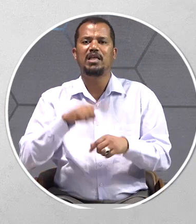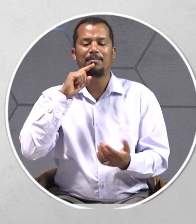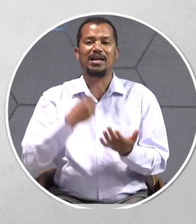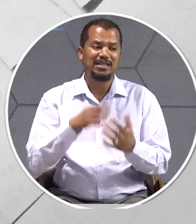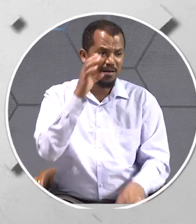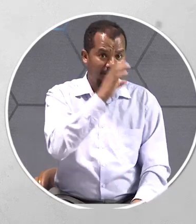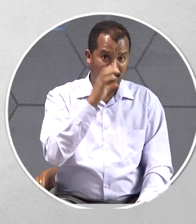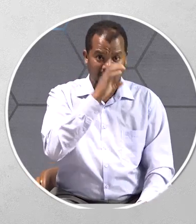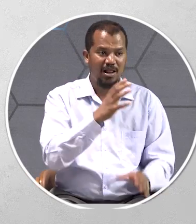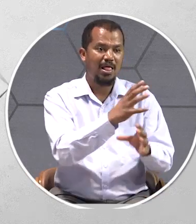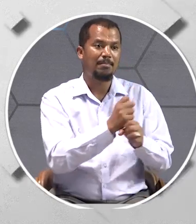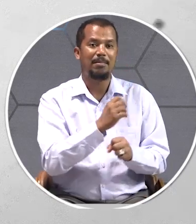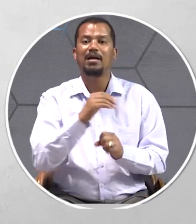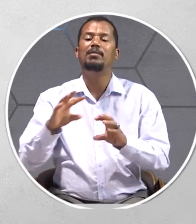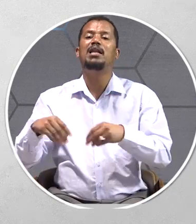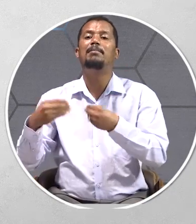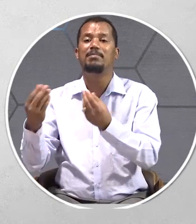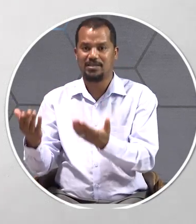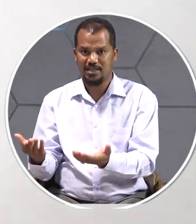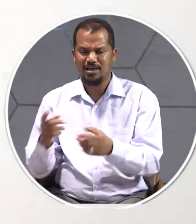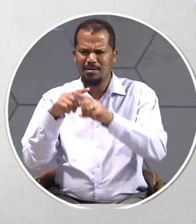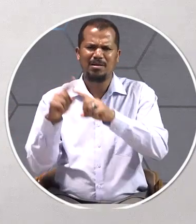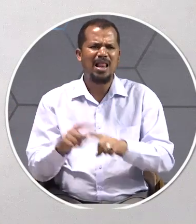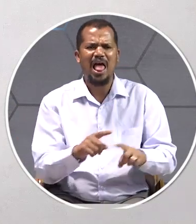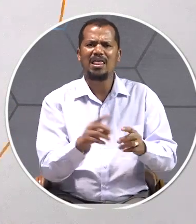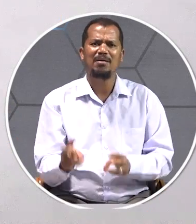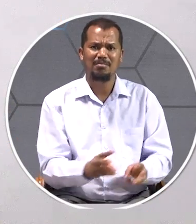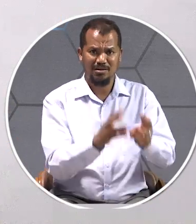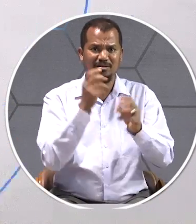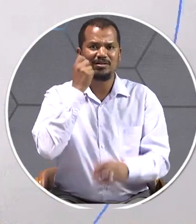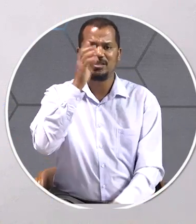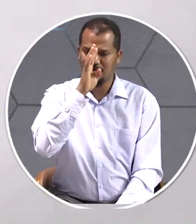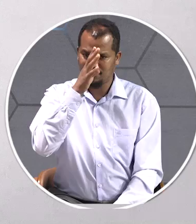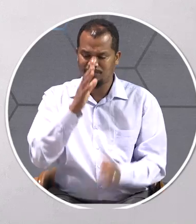መረጃ በማፈላለግ በመቀበልና በመስጠት በተለያየ መንገድ